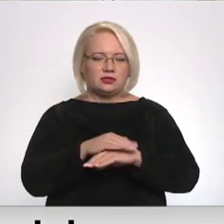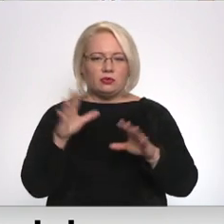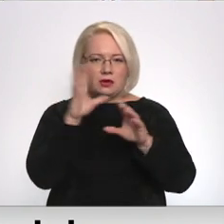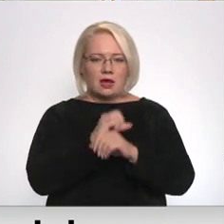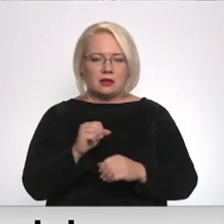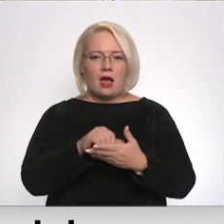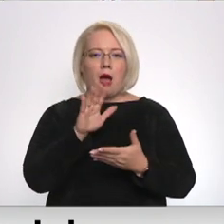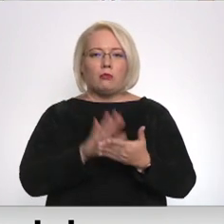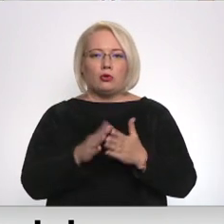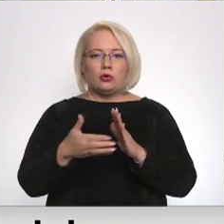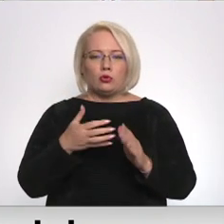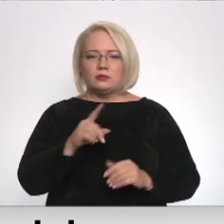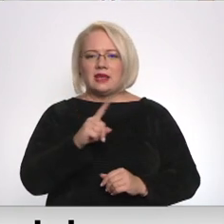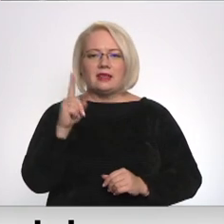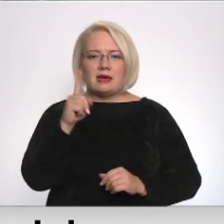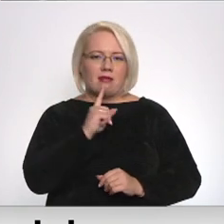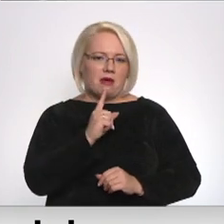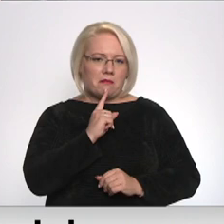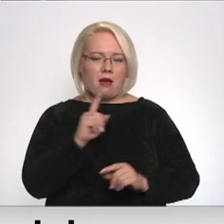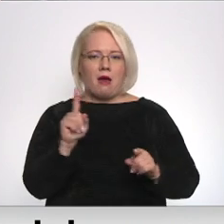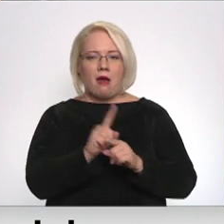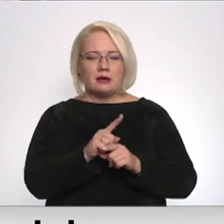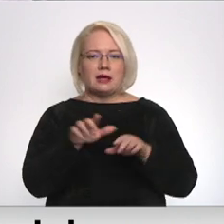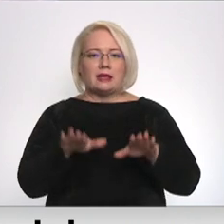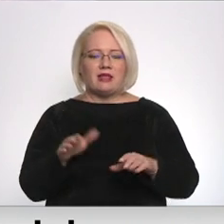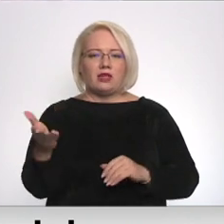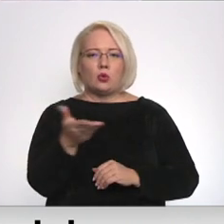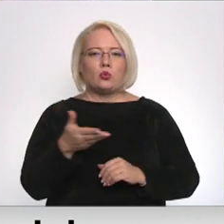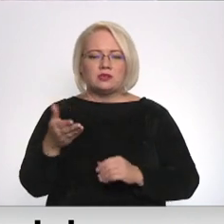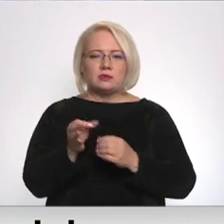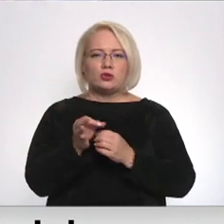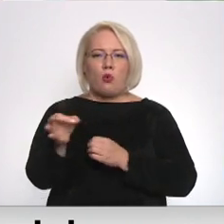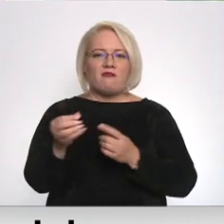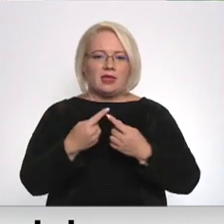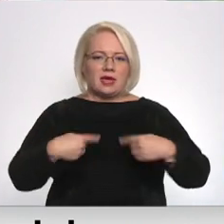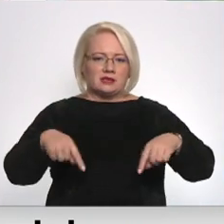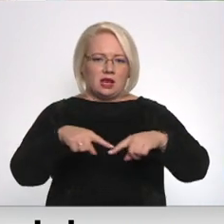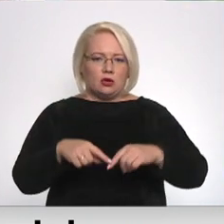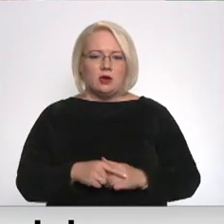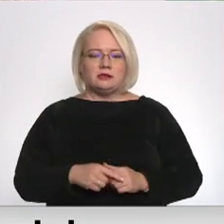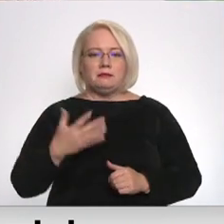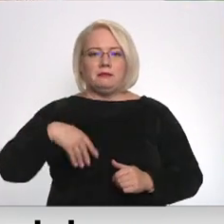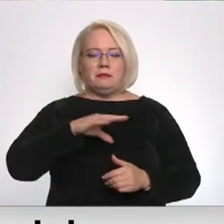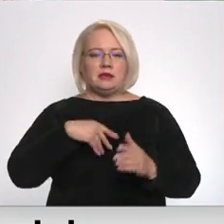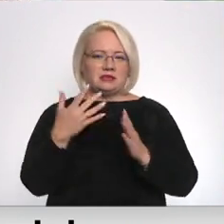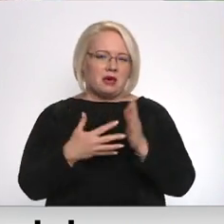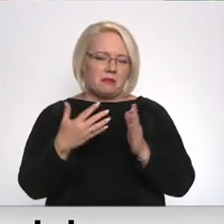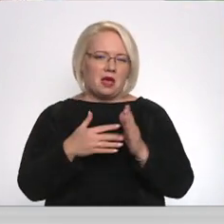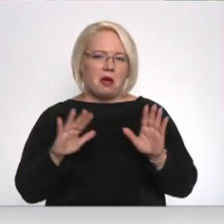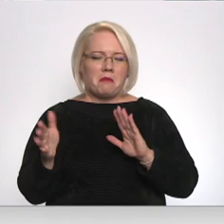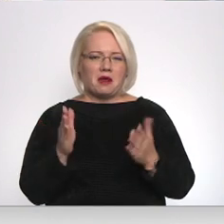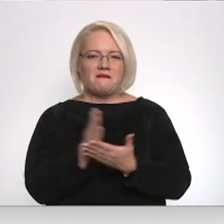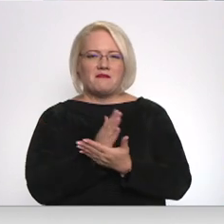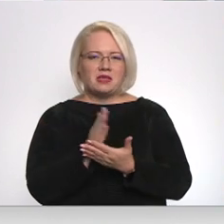trūkums jūtams nevien Liepājas pilsētā, bet arī Dienvidkurzemes novada iecirkņos. Mēs aprēķinājām apmēram kādu vidēju,